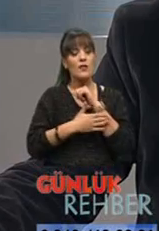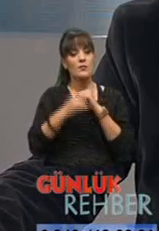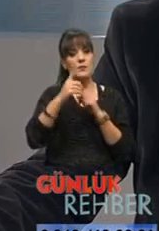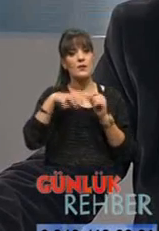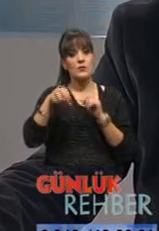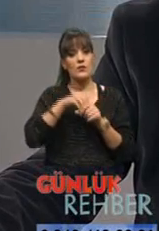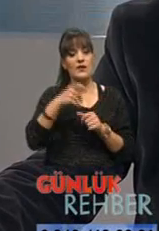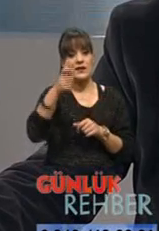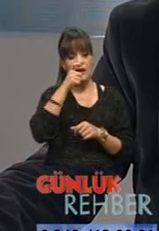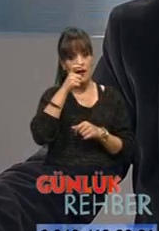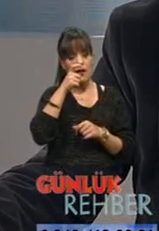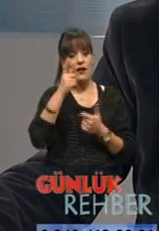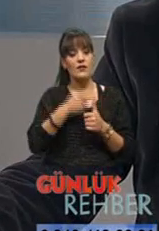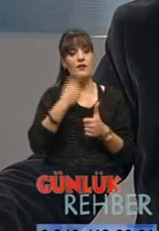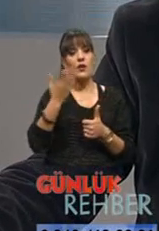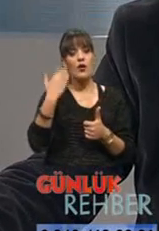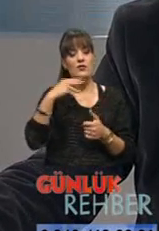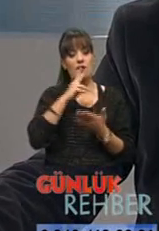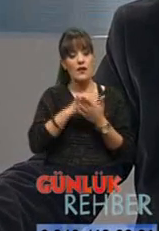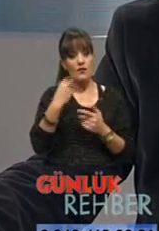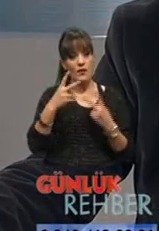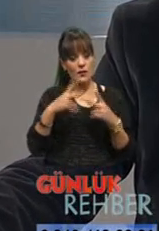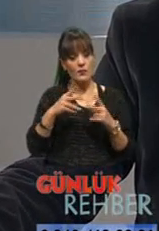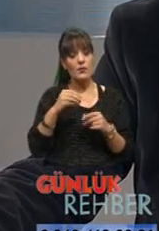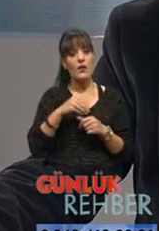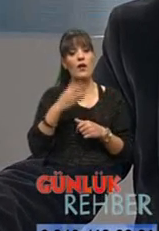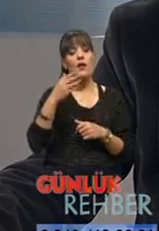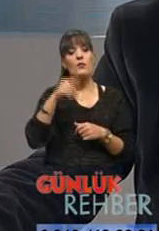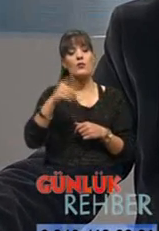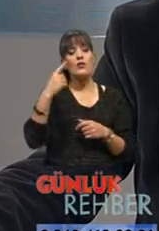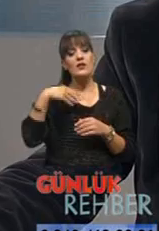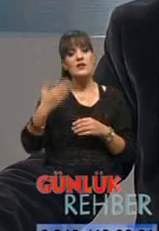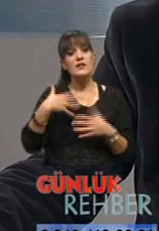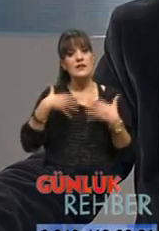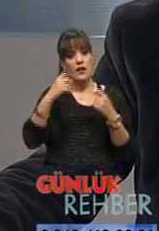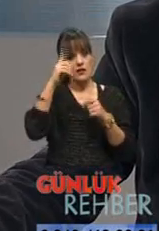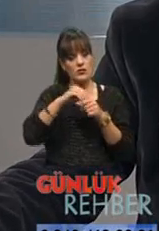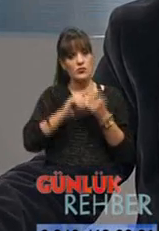branş. Konsantrasyon değil mi? Önceden karar verebilme. Bunun dışında sağlık amaçlı da